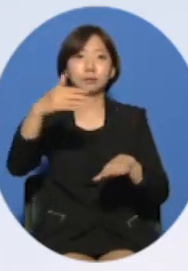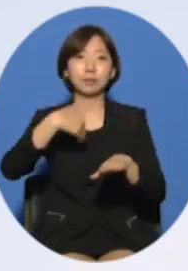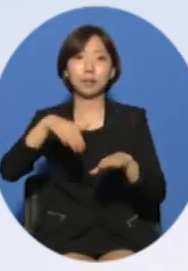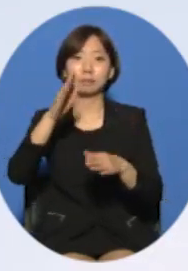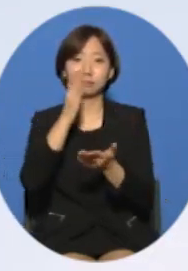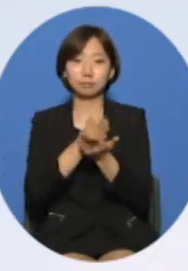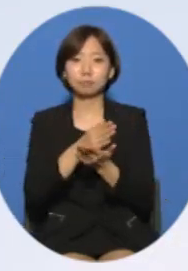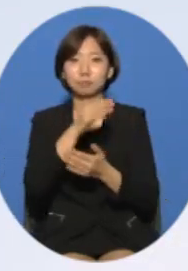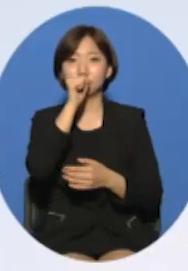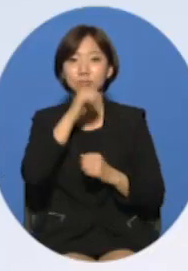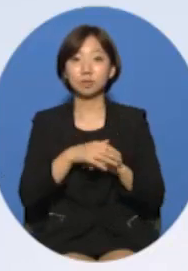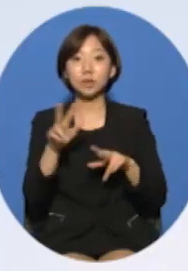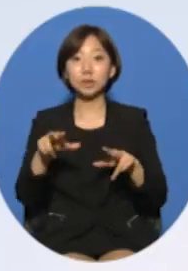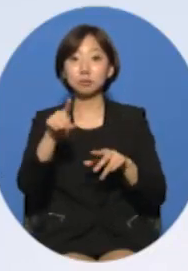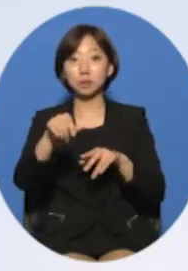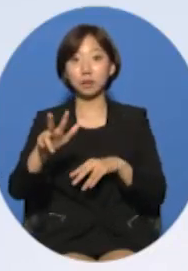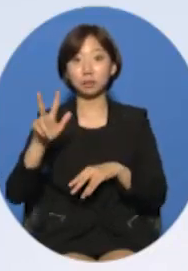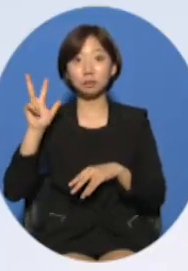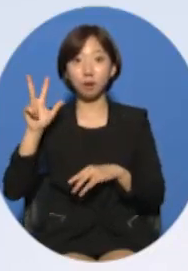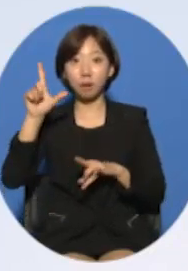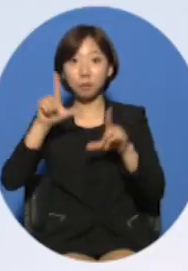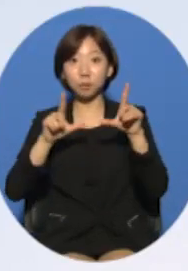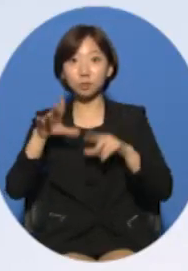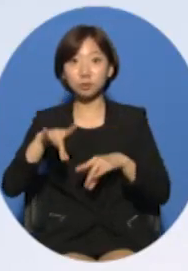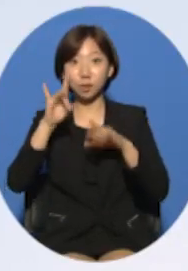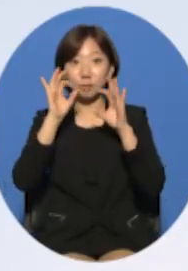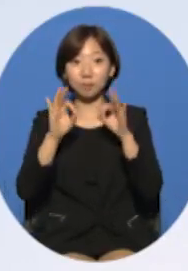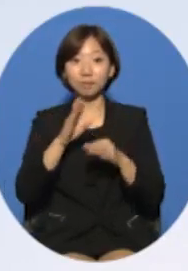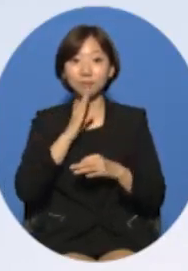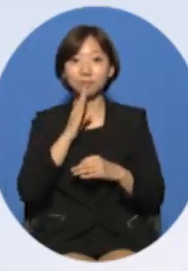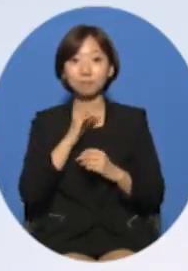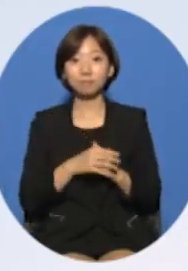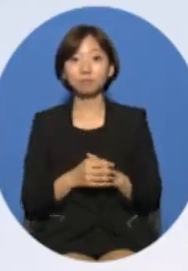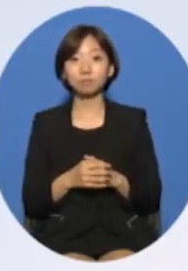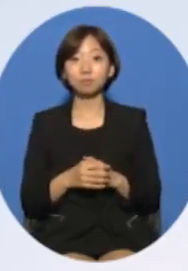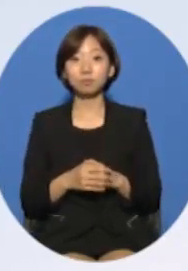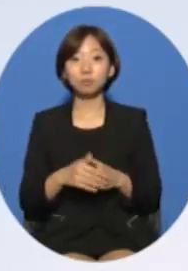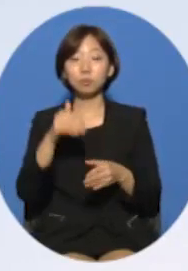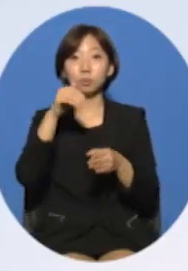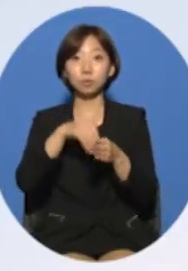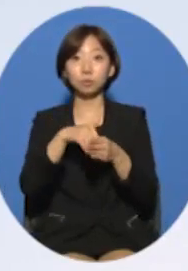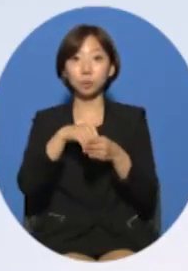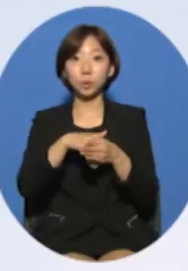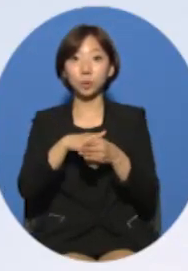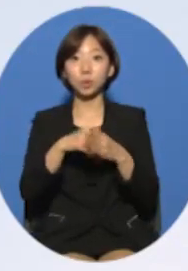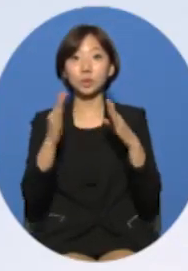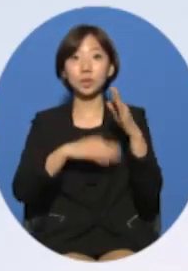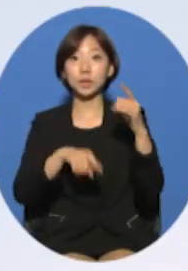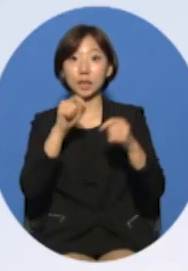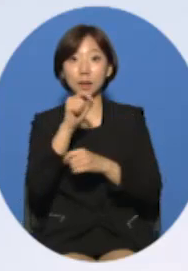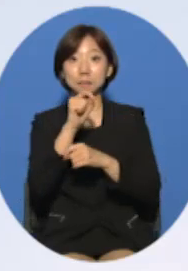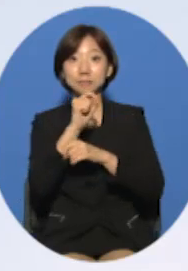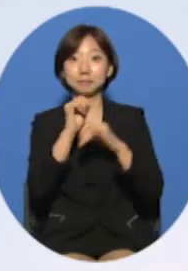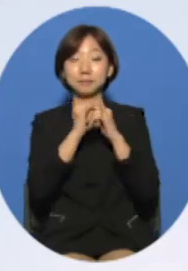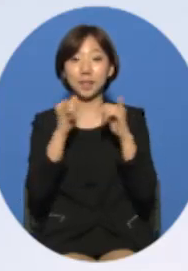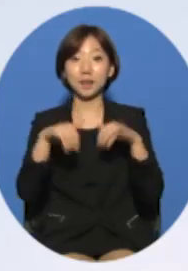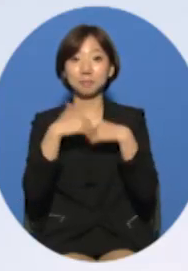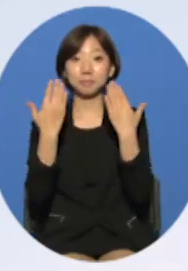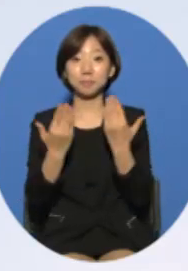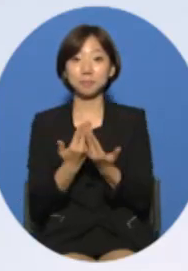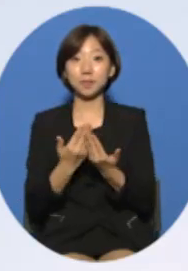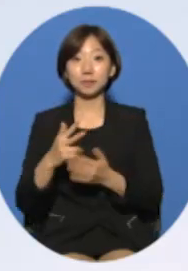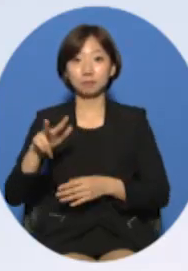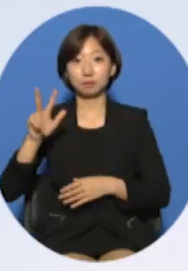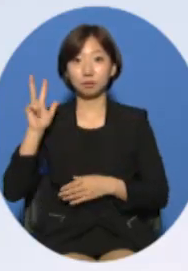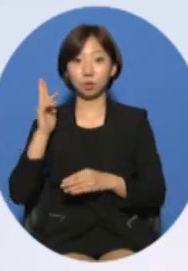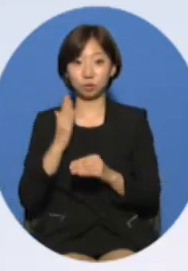이런 장면은 사실 거의 처음 보실 겁니다. 처음 그렇죠. 예. 투표 사무 관계자들이 지금 선서하고 선서를 하고 있는 예. 장면인데 예. 이런 거는 사실